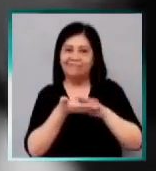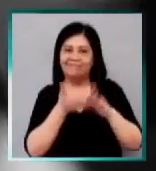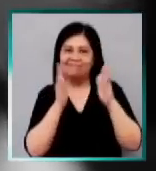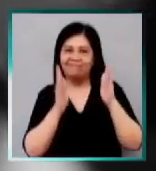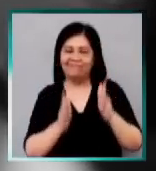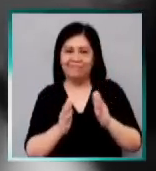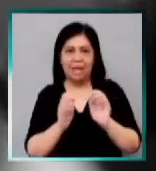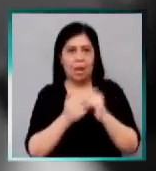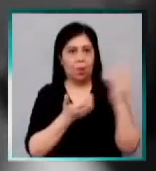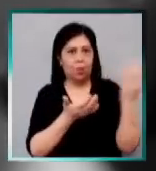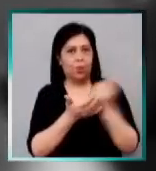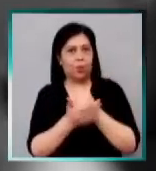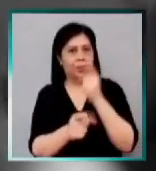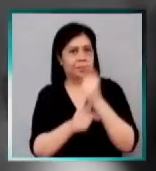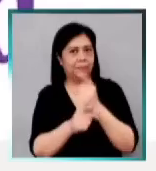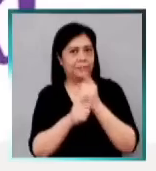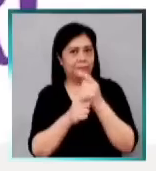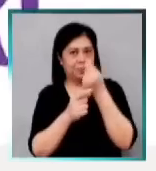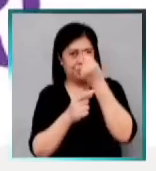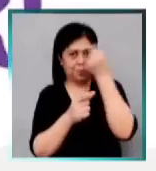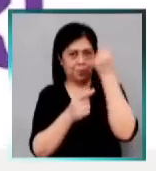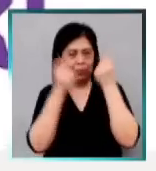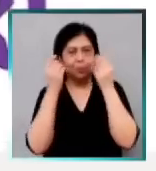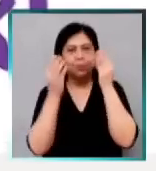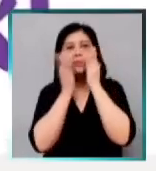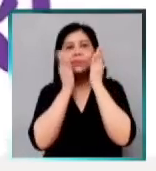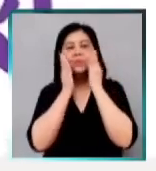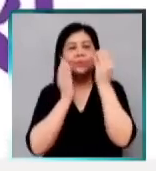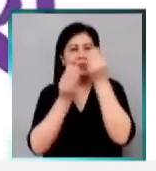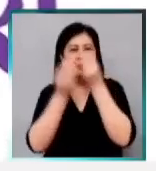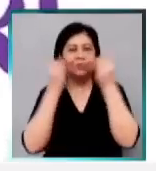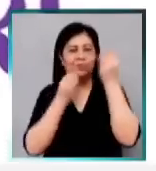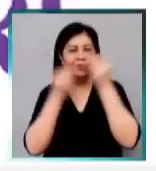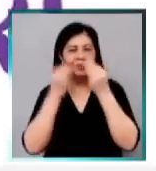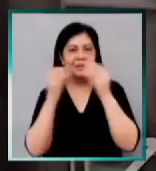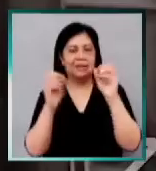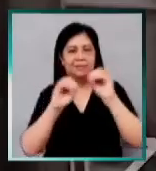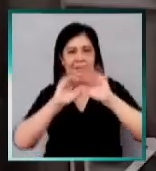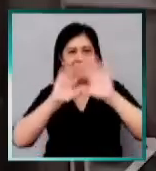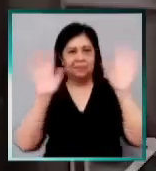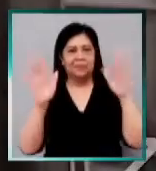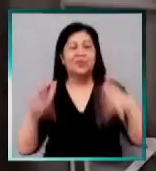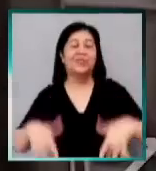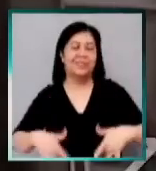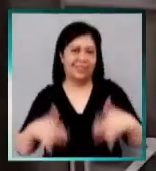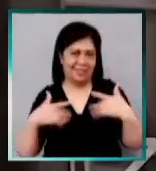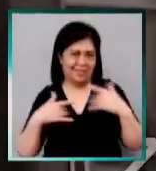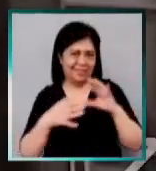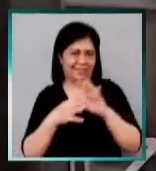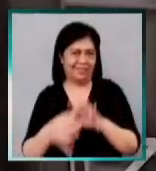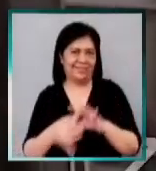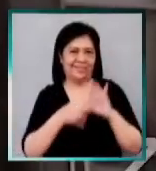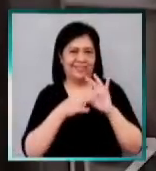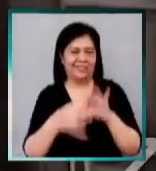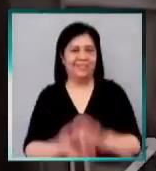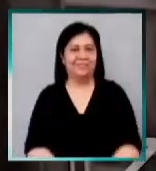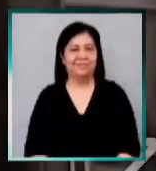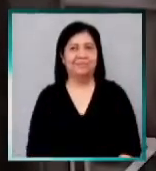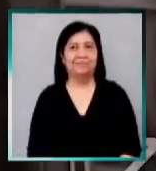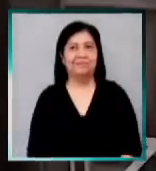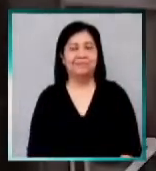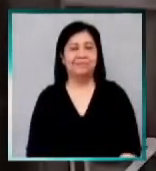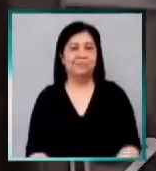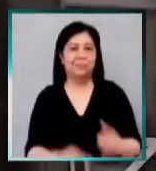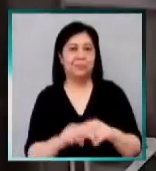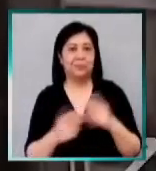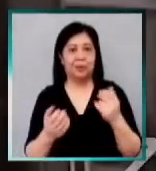i-achieve ang proper contour and foundation? Sabay sa pag-brighten ng iyong buhay. yellow tone. So I'm just putting some. And then now I'm gonna